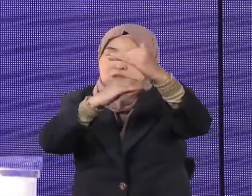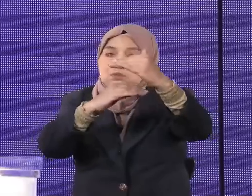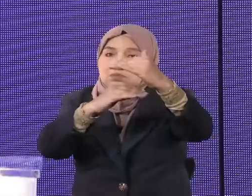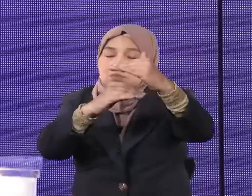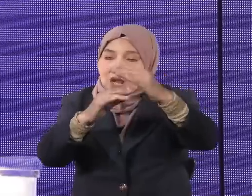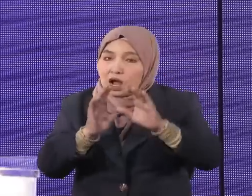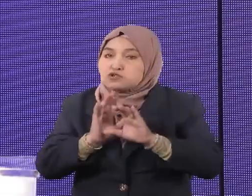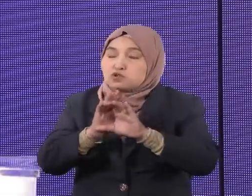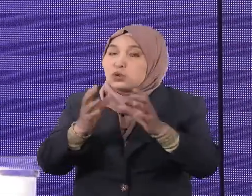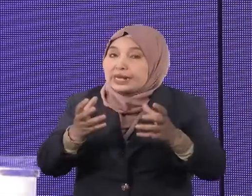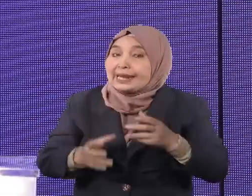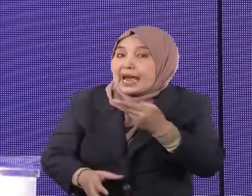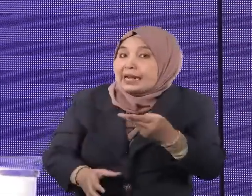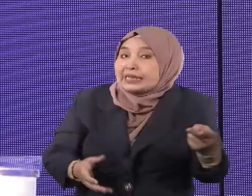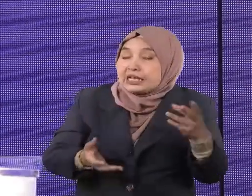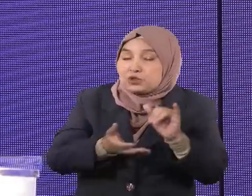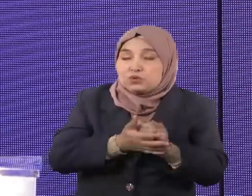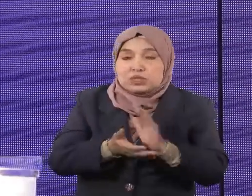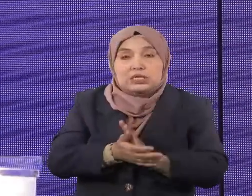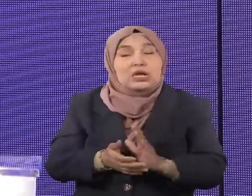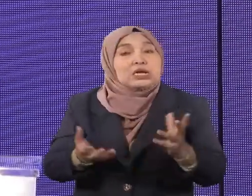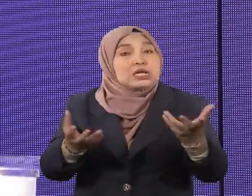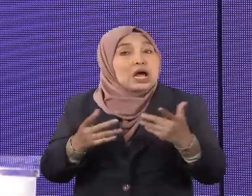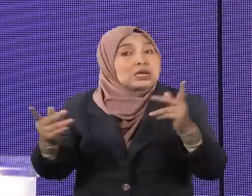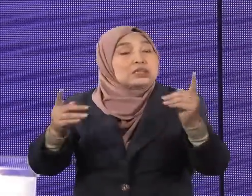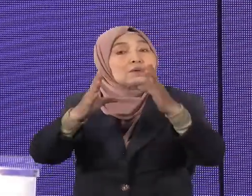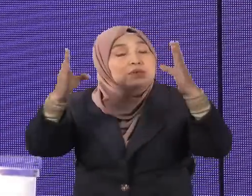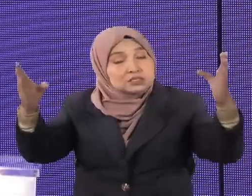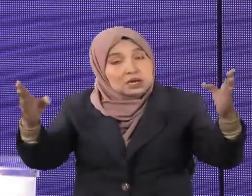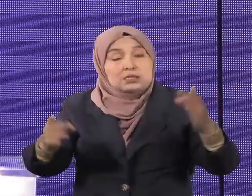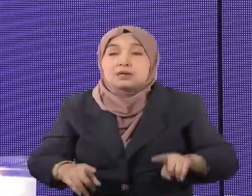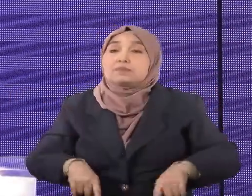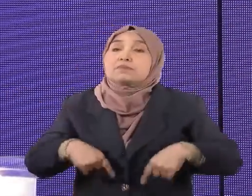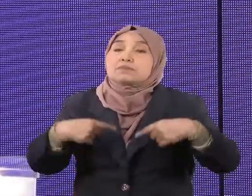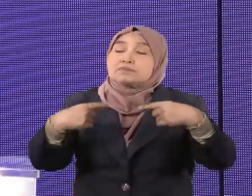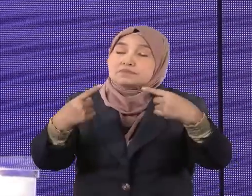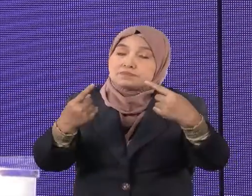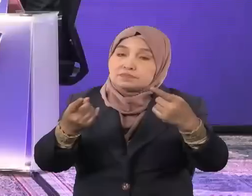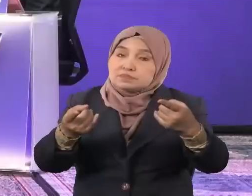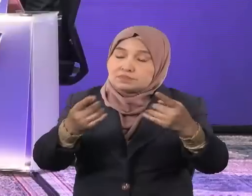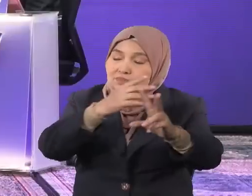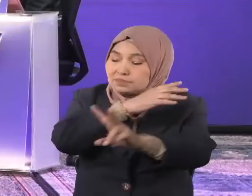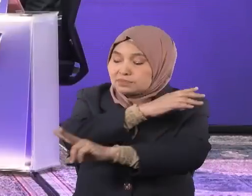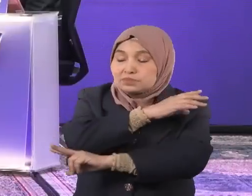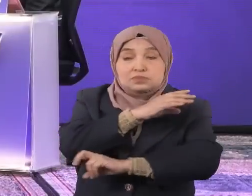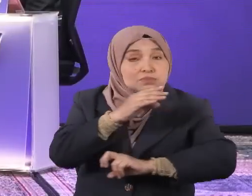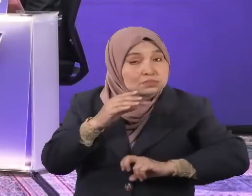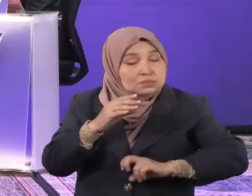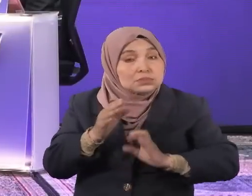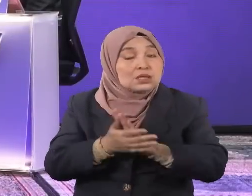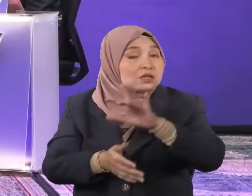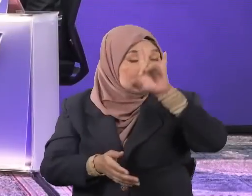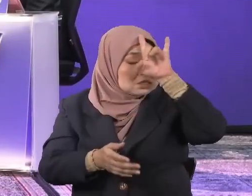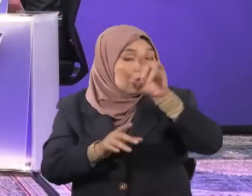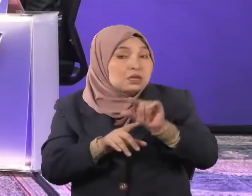Contohnya kalau dia nak harta tersebut, alang-alang dia nak kereta besar tersebut, dia pergi mencuri. Contohnya. Jadi syaitan dia